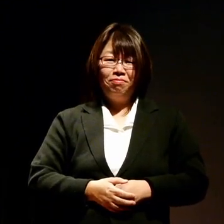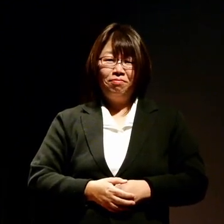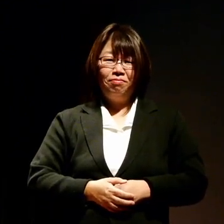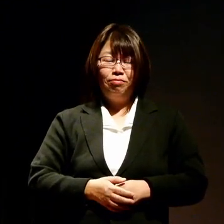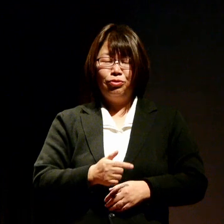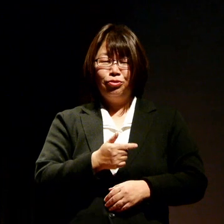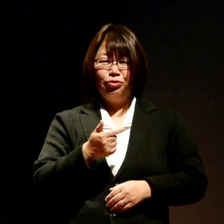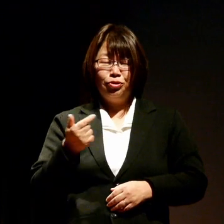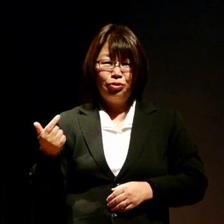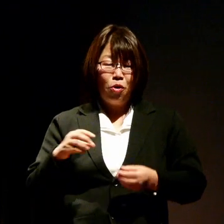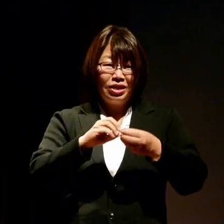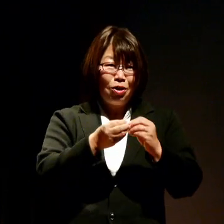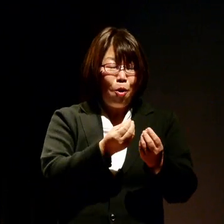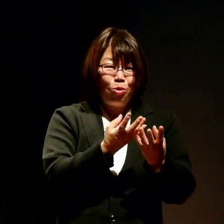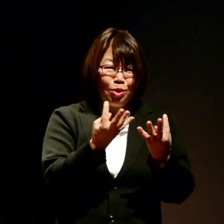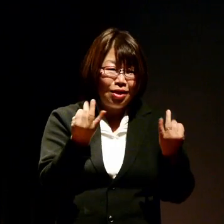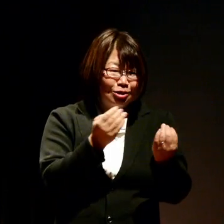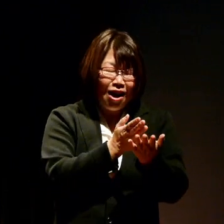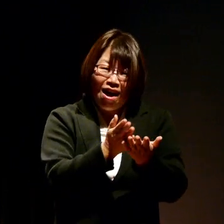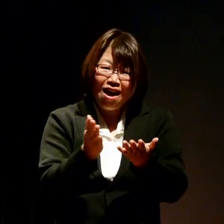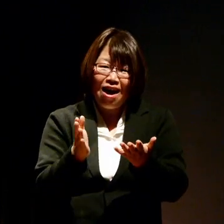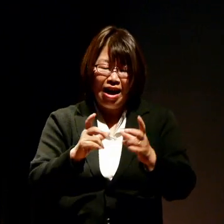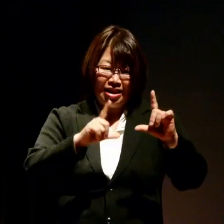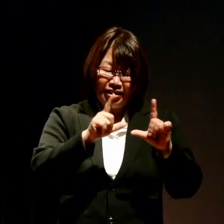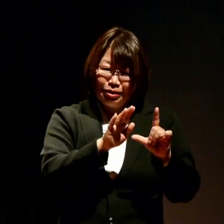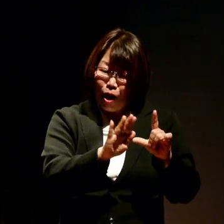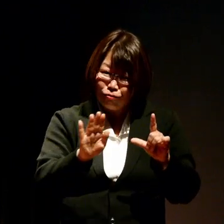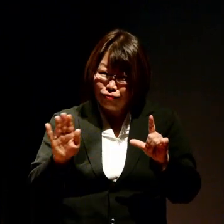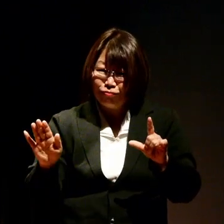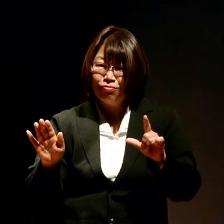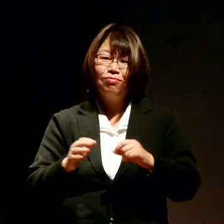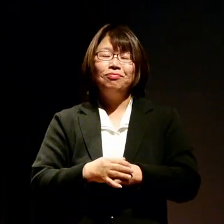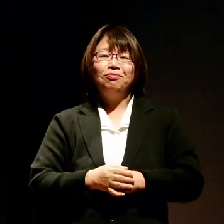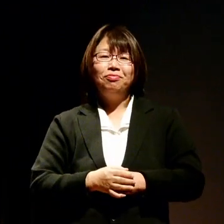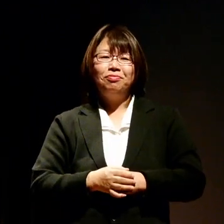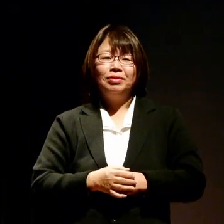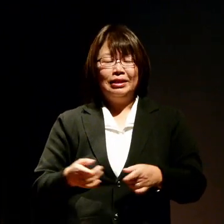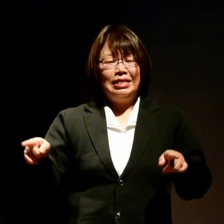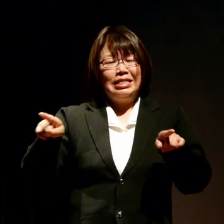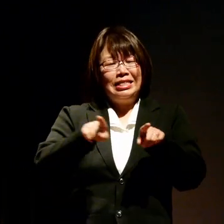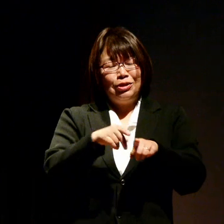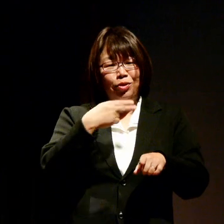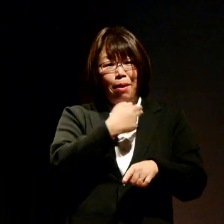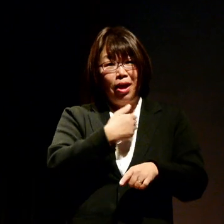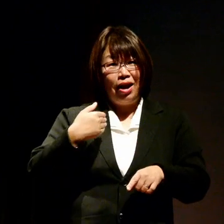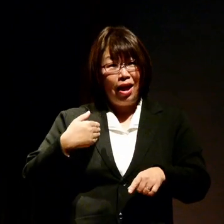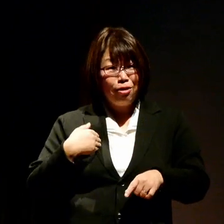すごくカラフルで形もあり、一緒に食べられるものが